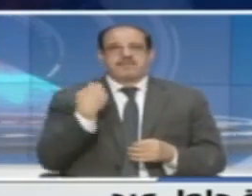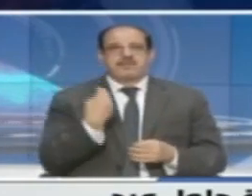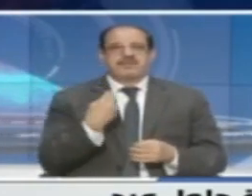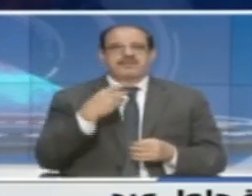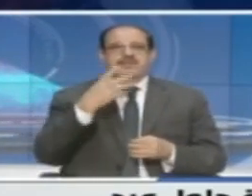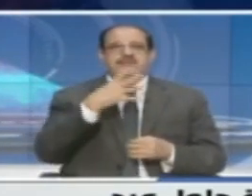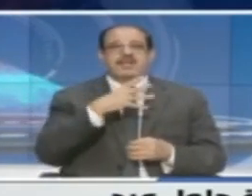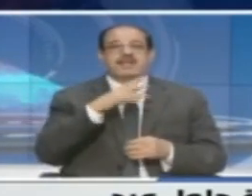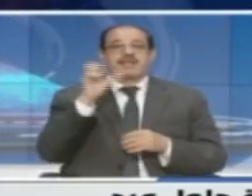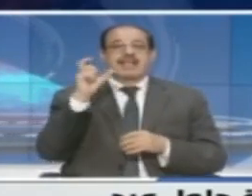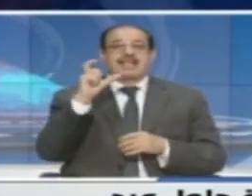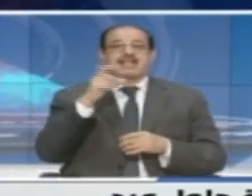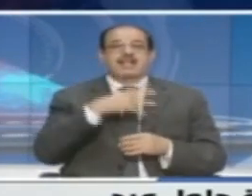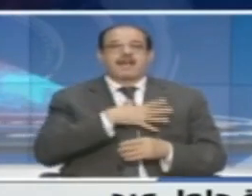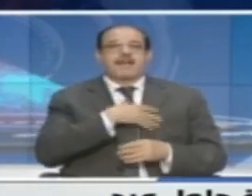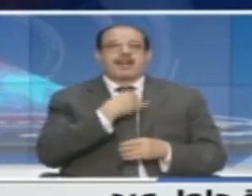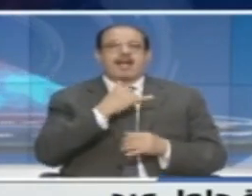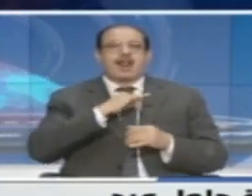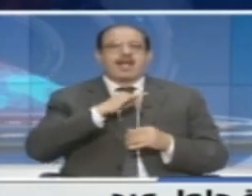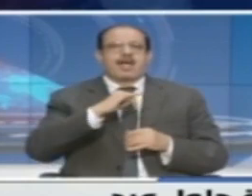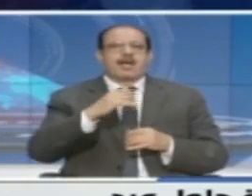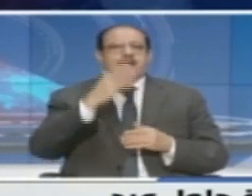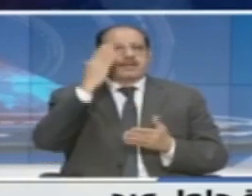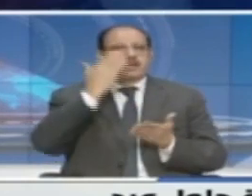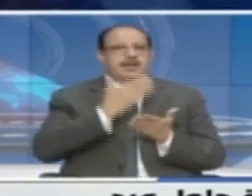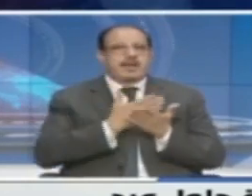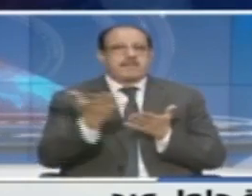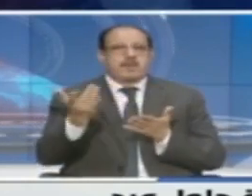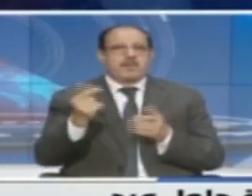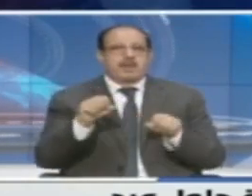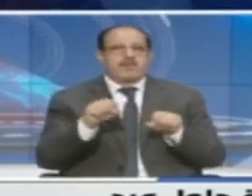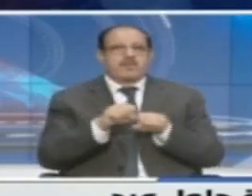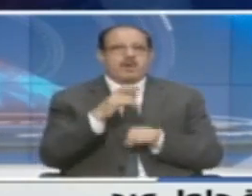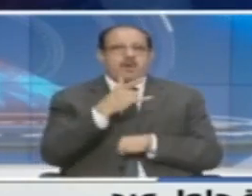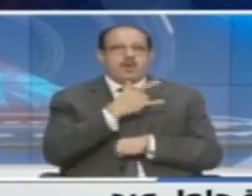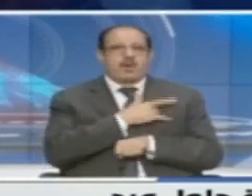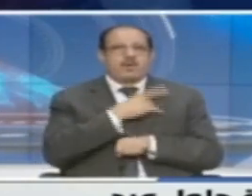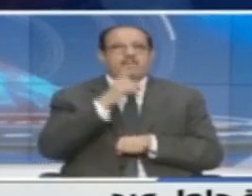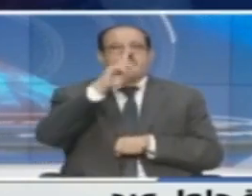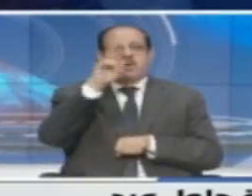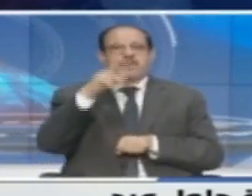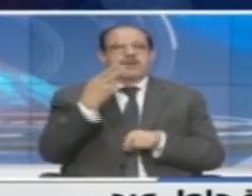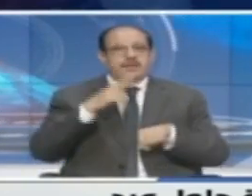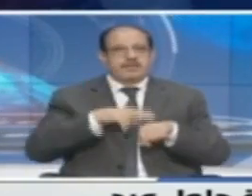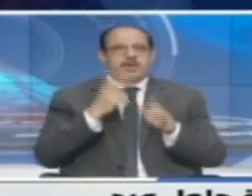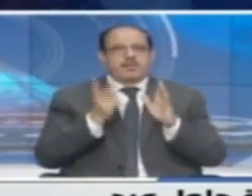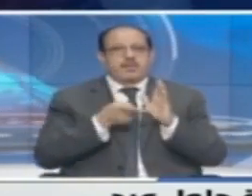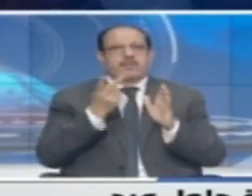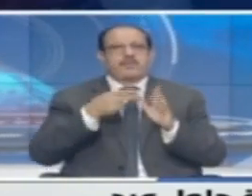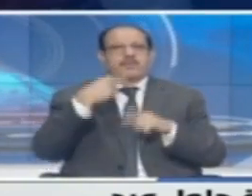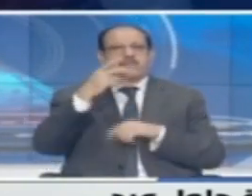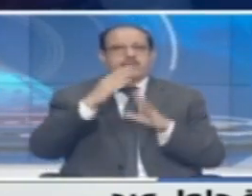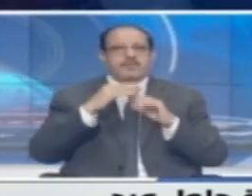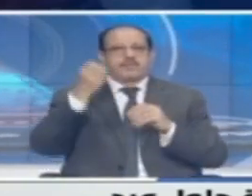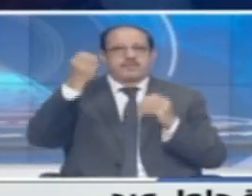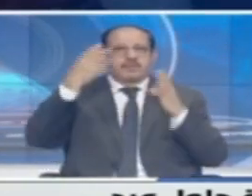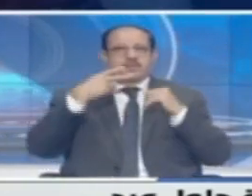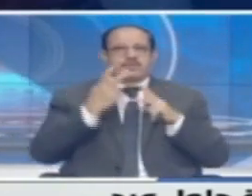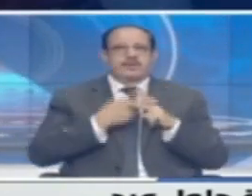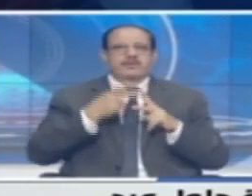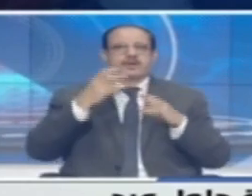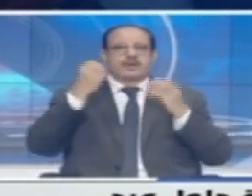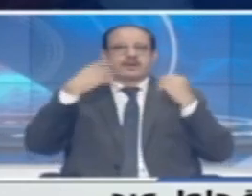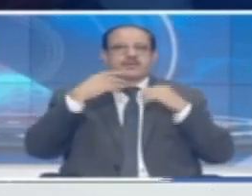الإسلام الخالدة من تسامح وإخاء ومودة، وأدعو الله أن يعيد هذه الأيام المباركة على مصر